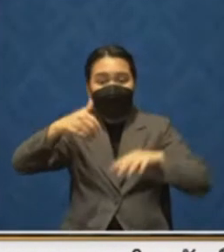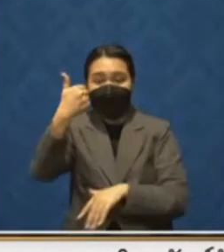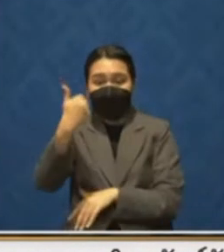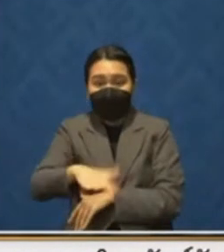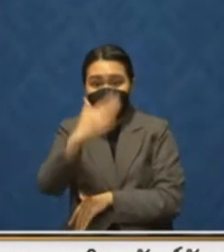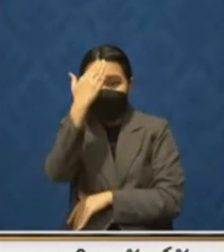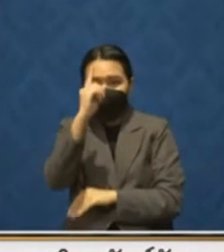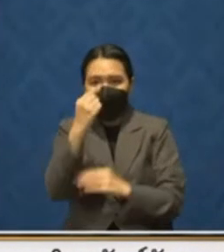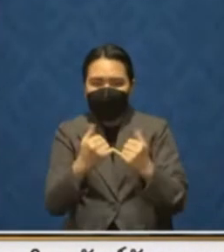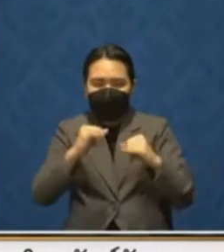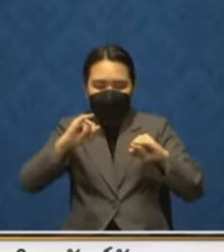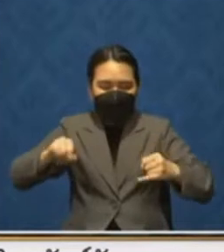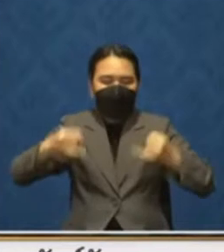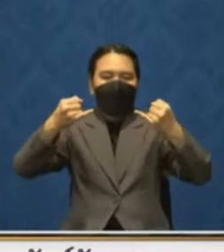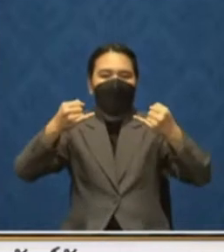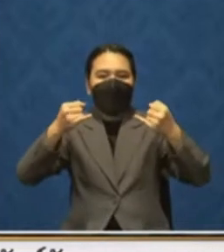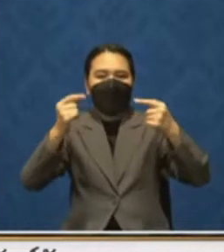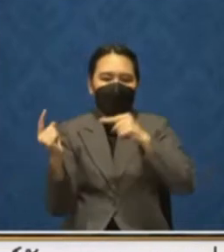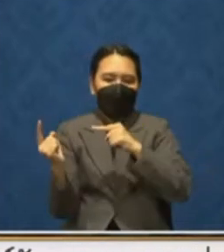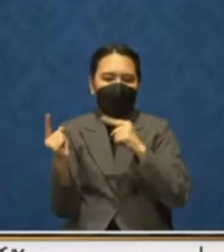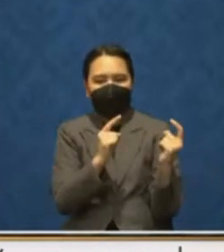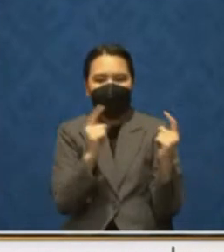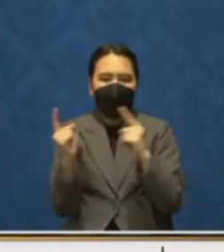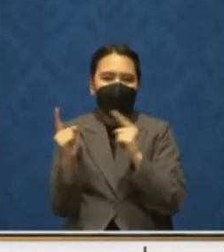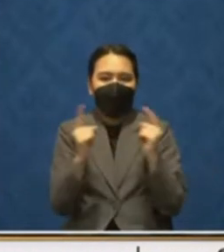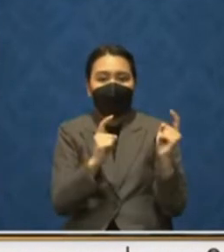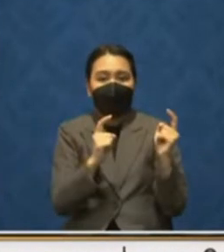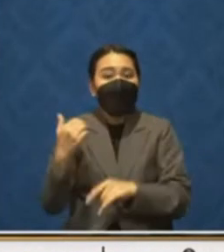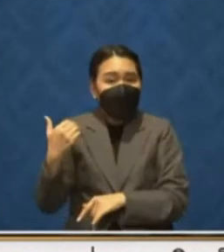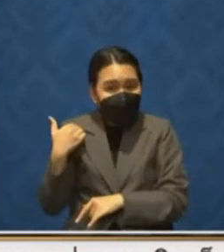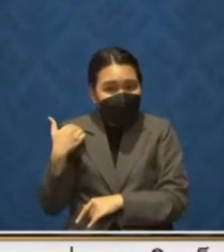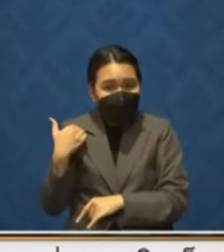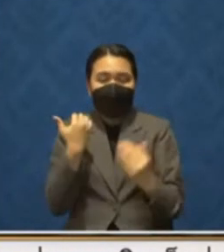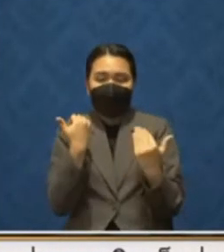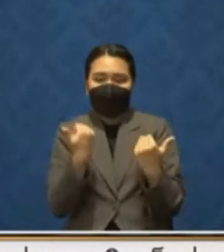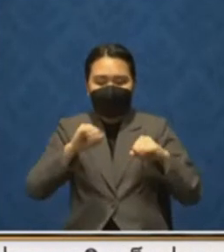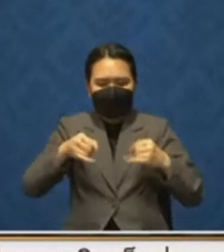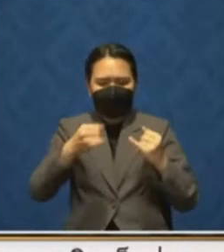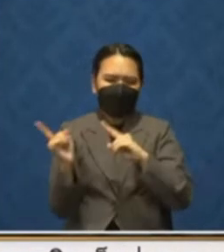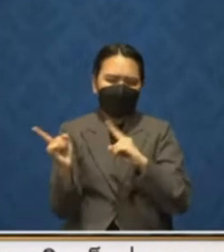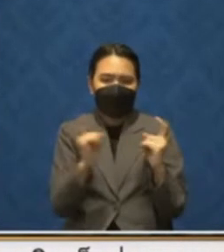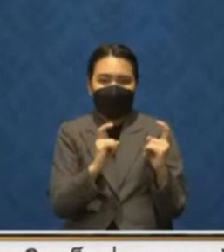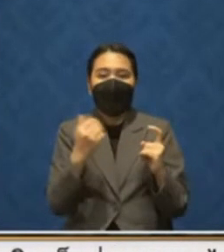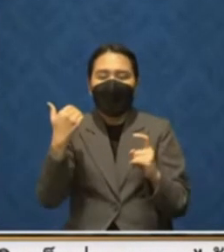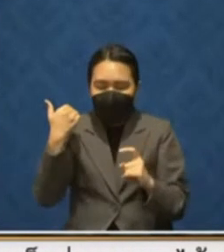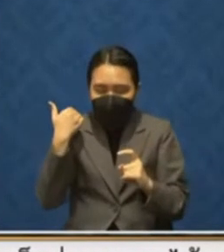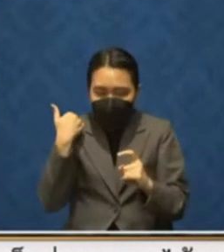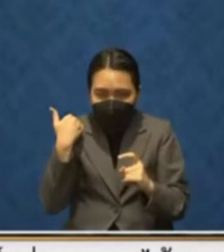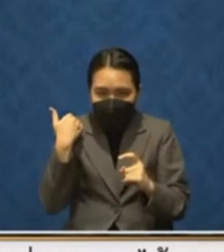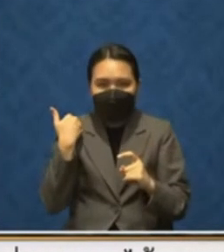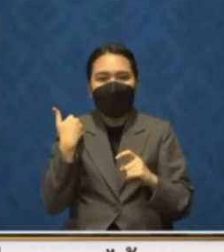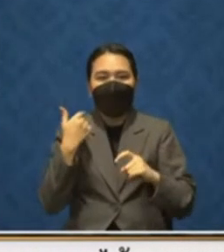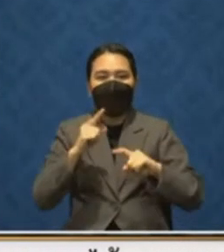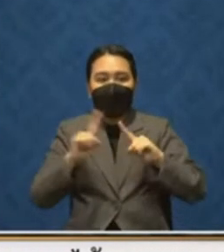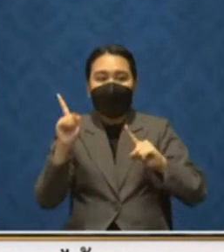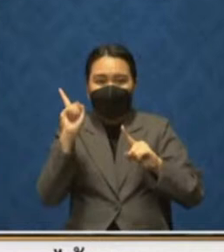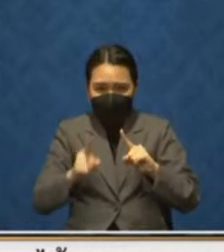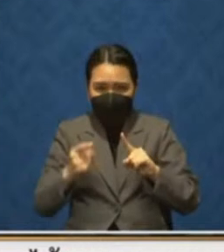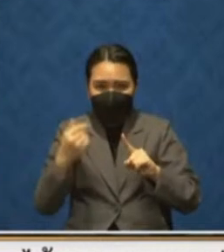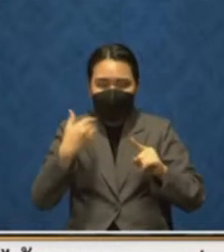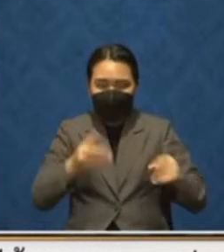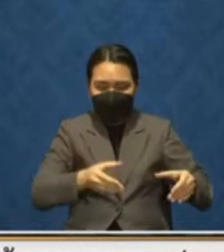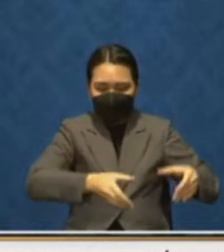ข้อพิพาทพอมันมีข้อพิพาททุกท่านอาจจะบอกว่ามีแต่มันมีหลายร้อยแท่นท่านได้ไปกี่